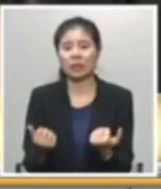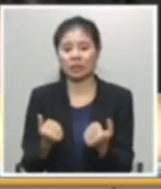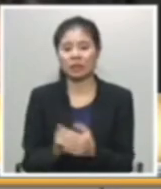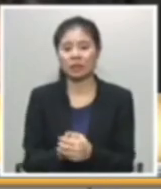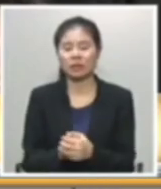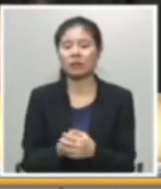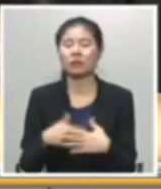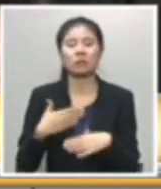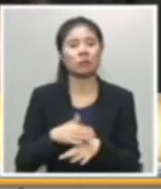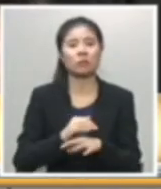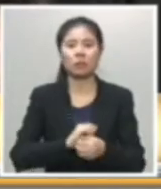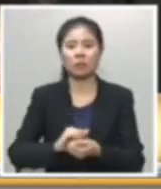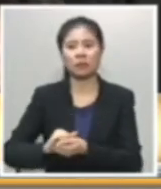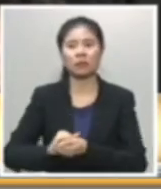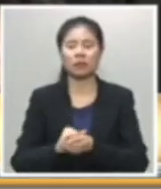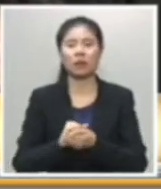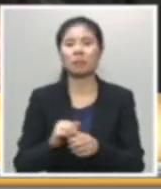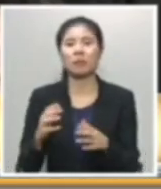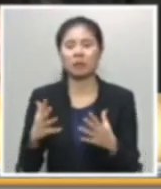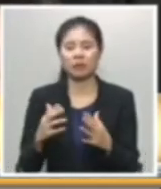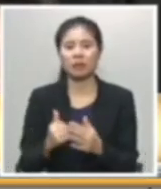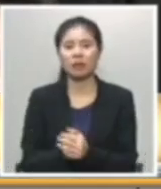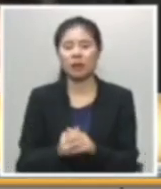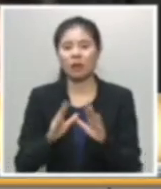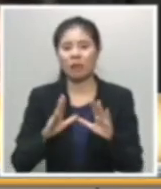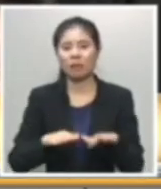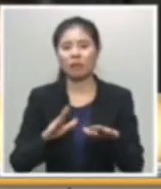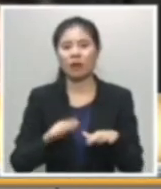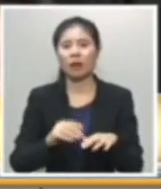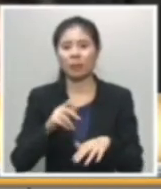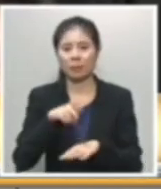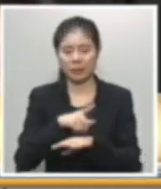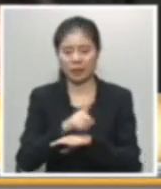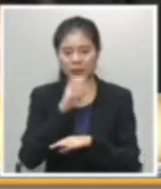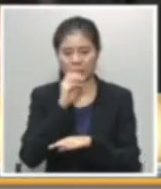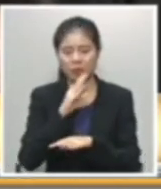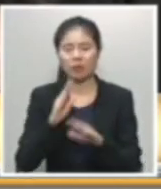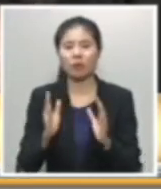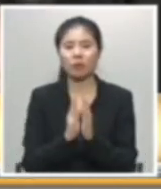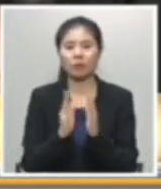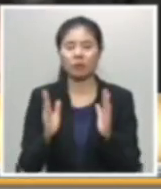ม่ร่วมพิจารณาด้วยนะครับก็กราบเรียนท่านประธานเพียงเท่านี้นะครับกราบขอบคุณครับ